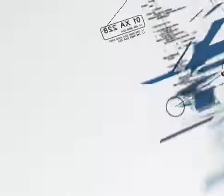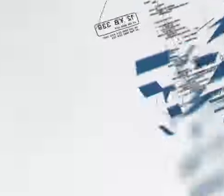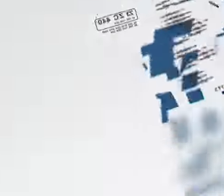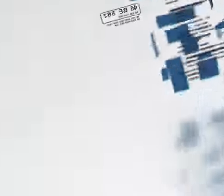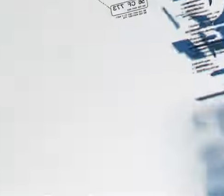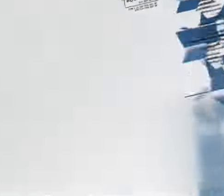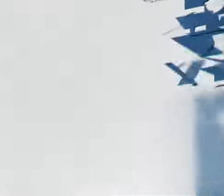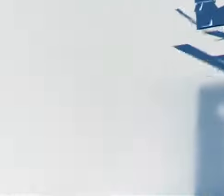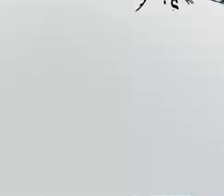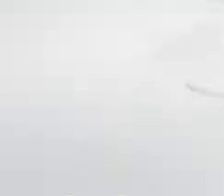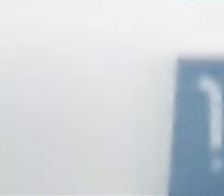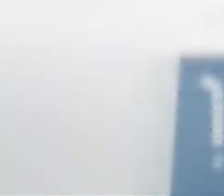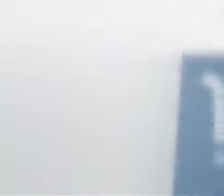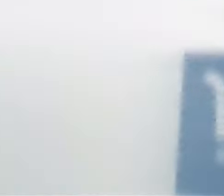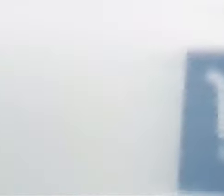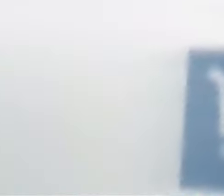والسلام y